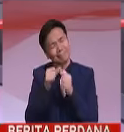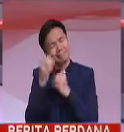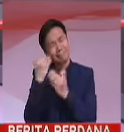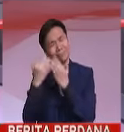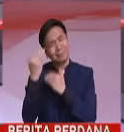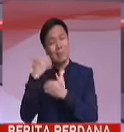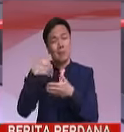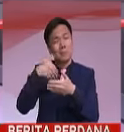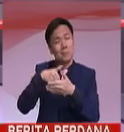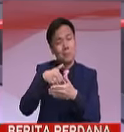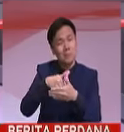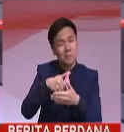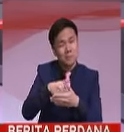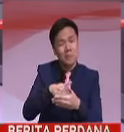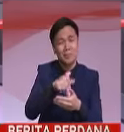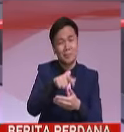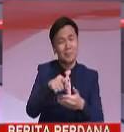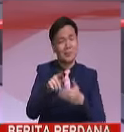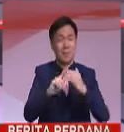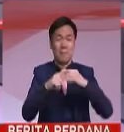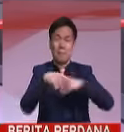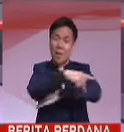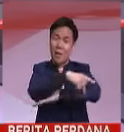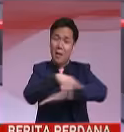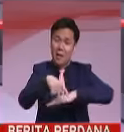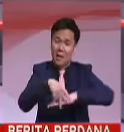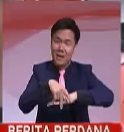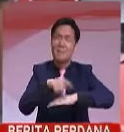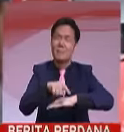bola.sea itu akan terus diridhoi